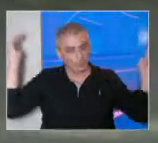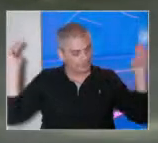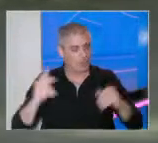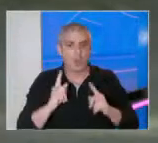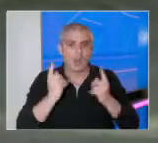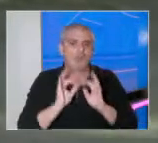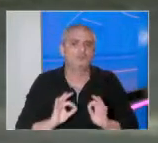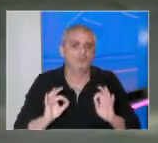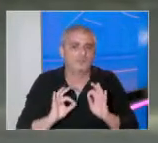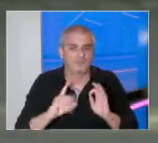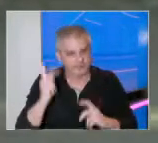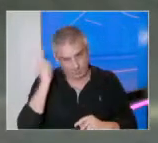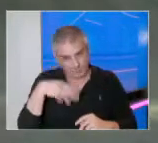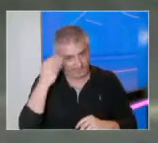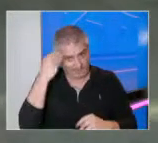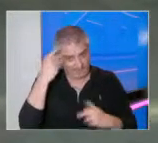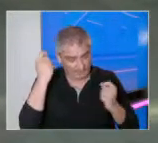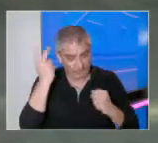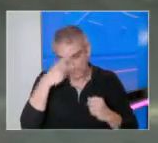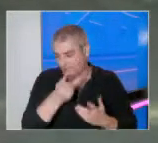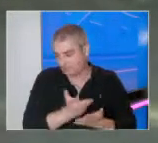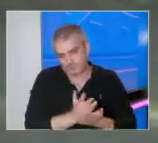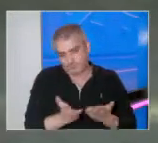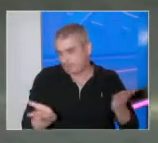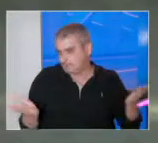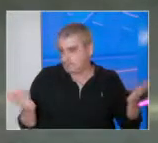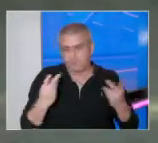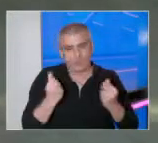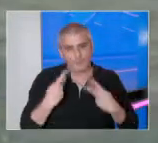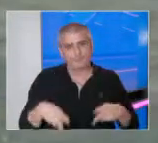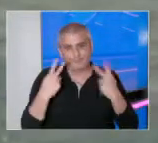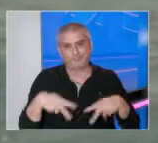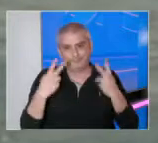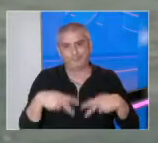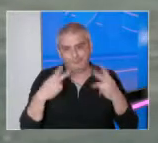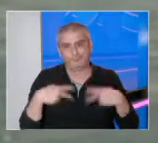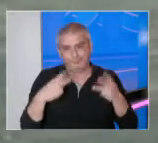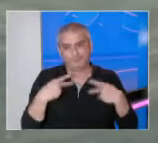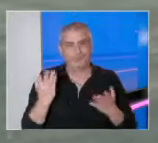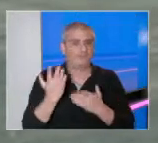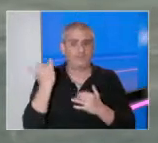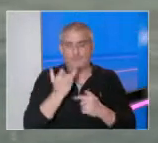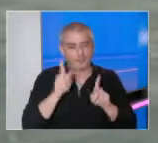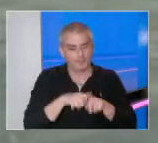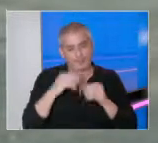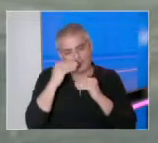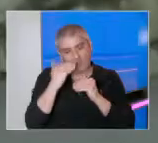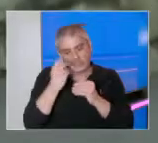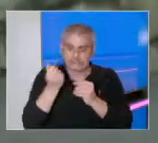יקרה שום דבר. מי שמבין פדגוגיה, מבין שזה ממוחזר. זה חומר ממוחזר, ואנחנו מעמיקים כל פעם באותם פרקים, קצת יותר וקצת יותר